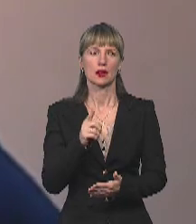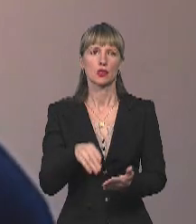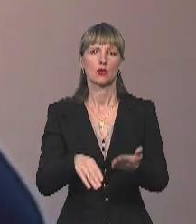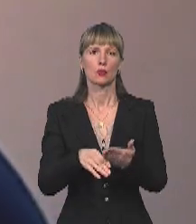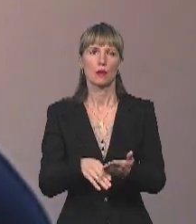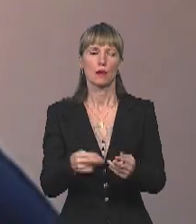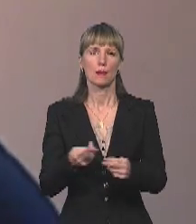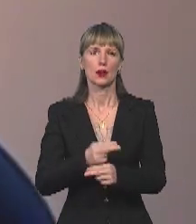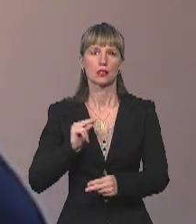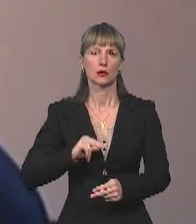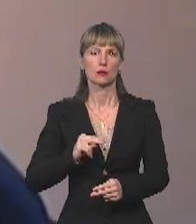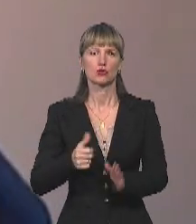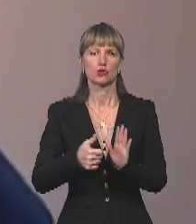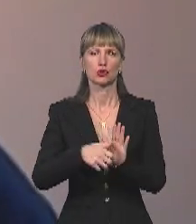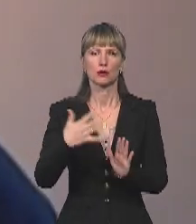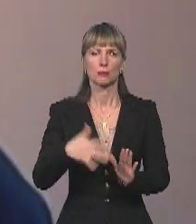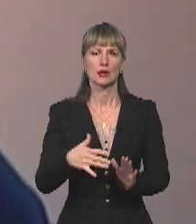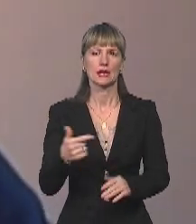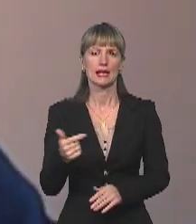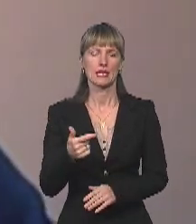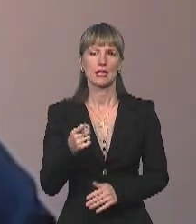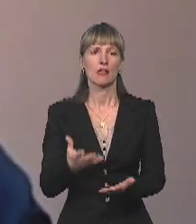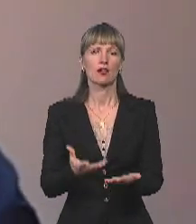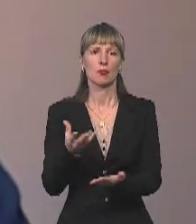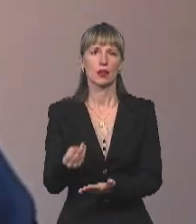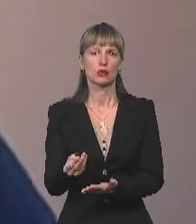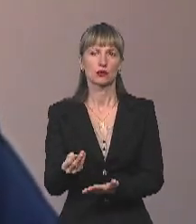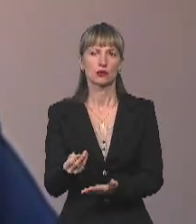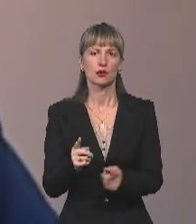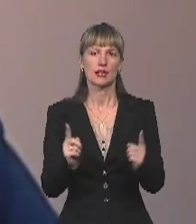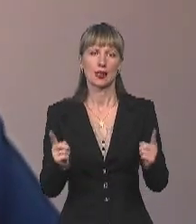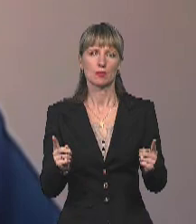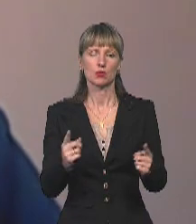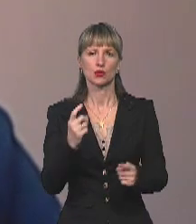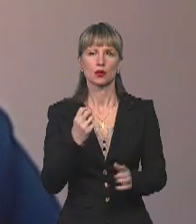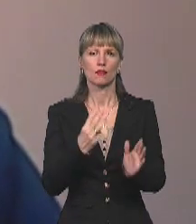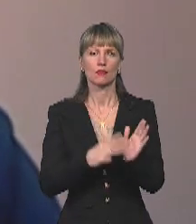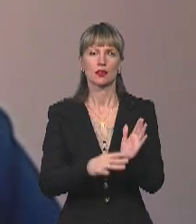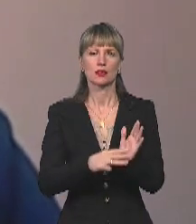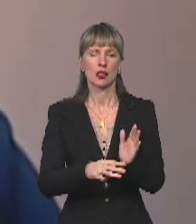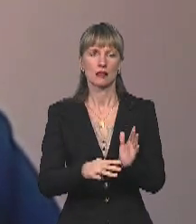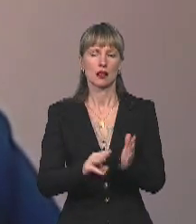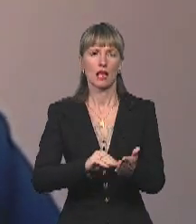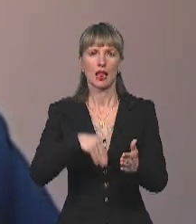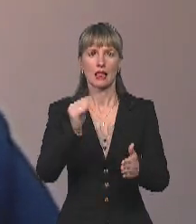допомога по безробіттю у розмірі 650 гривень, і вона виплачується терміном 180 календарних